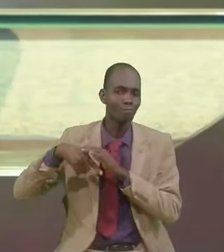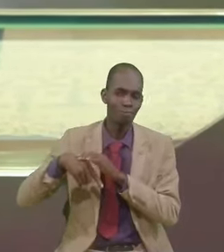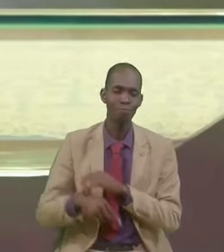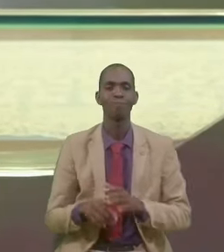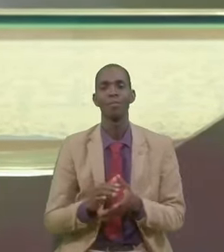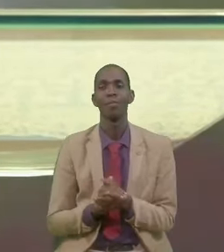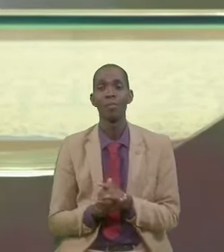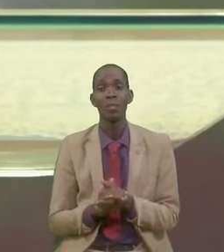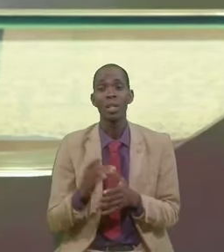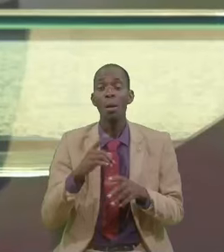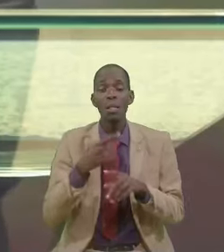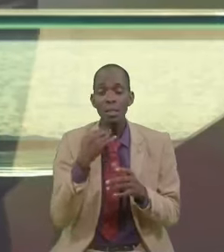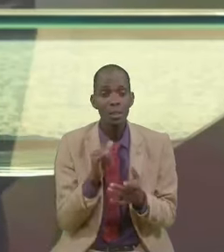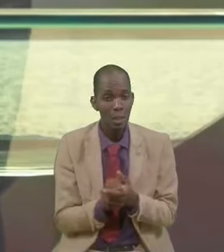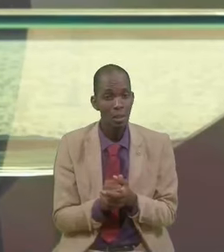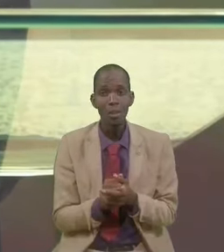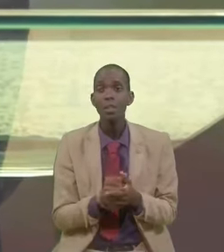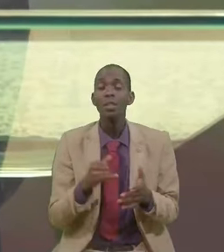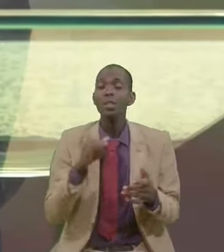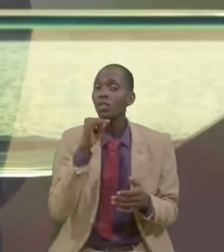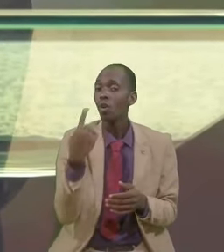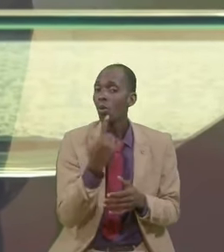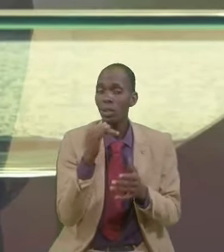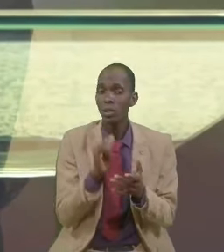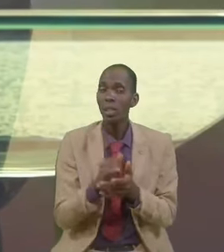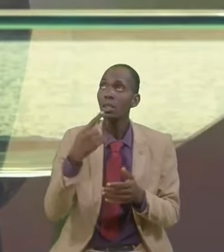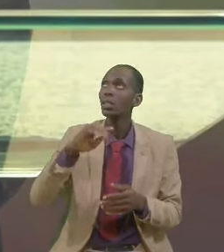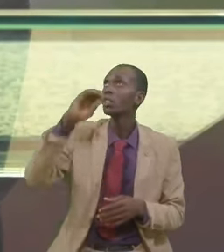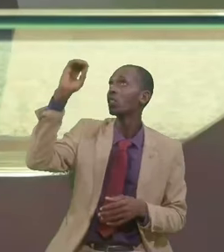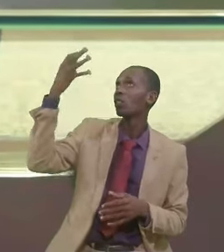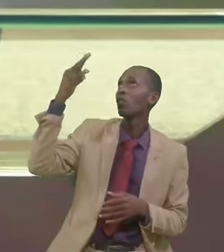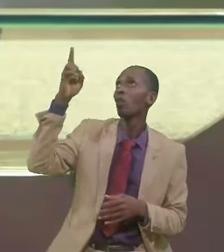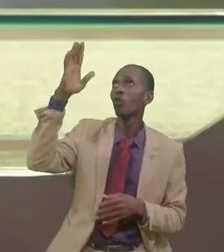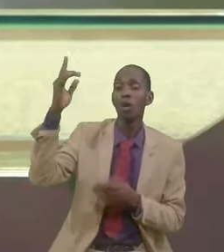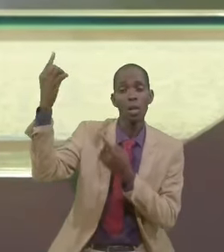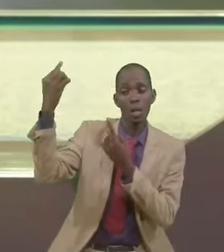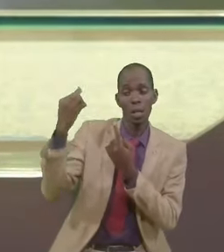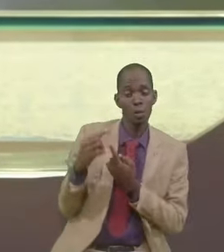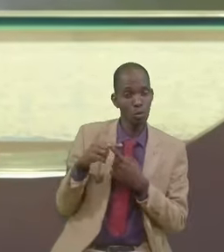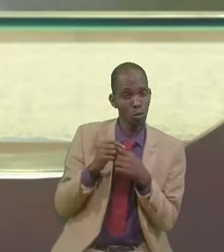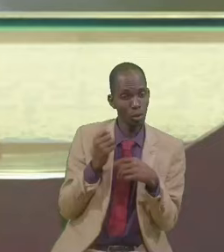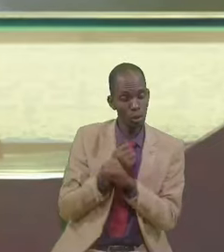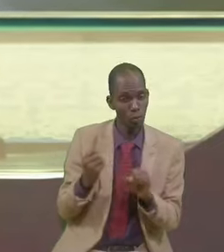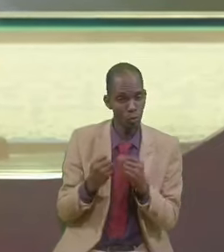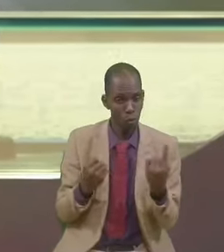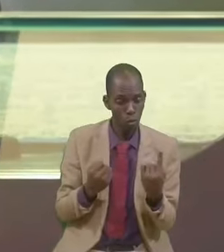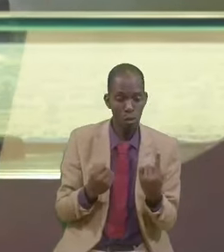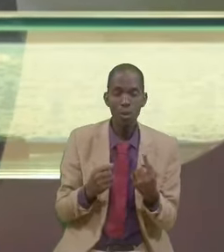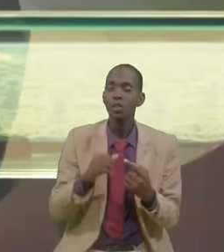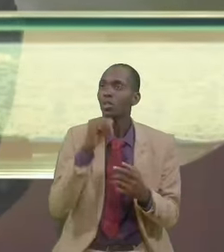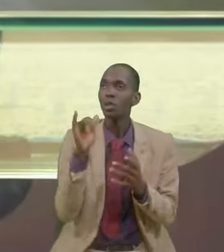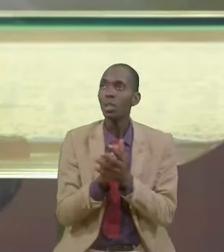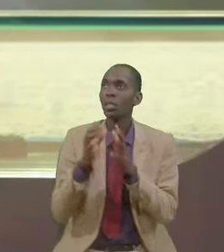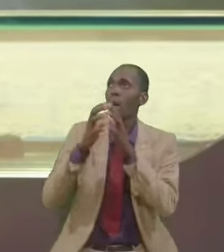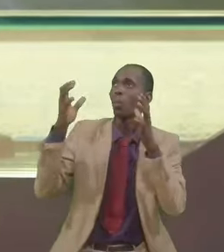choses terribles. Mais que maintenant, non seulement que la grâce de Dieu est venue le sauver, non seulement la grâce abondante est venue le